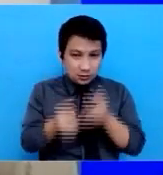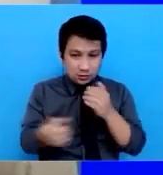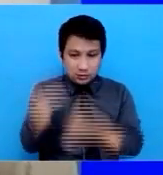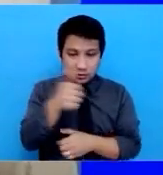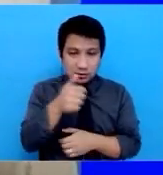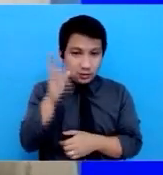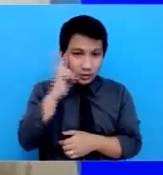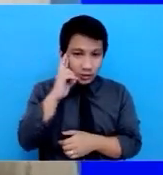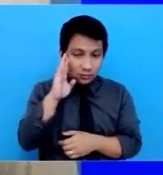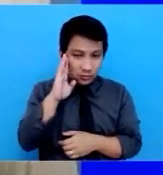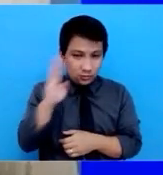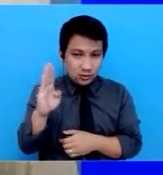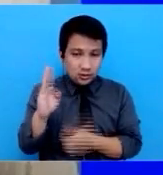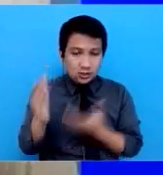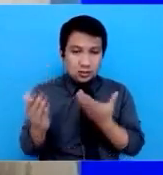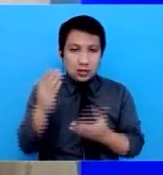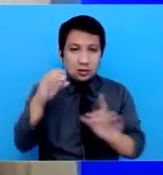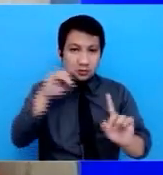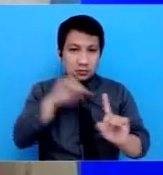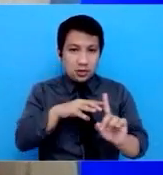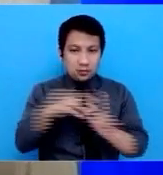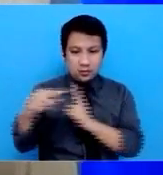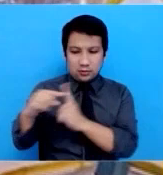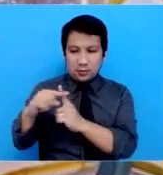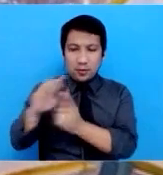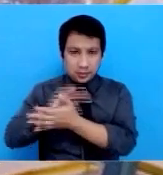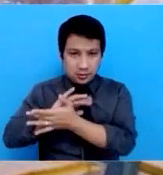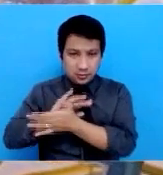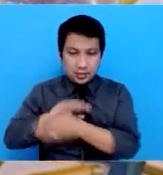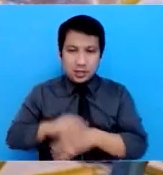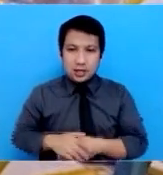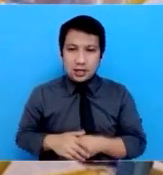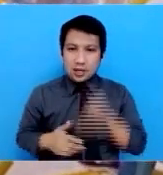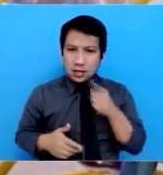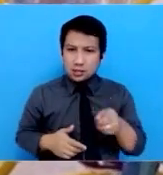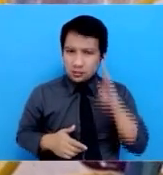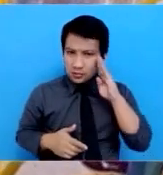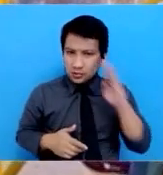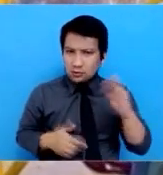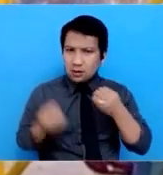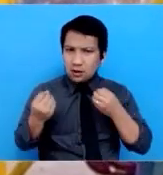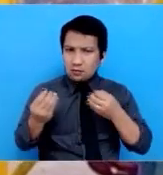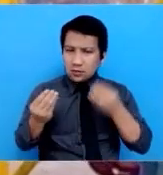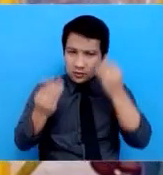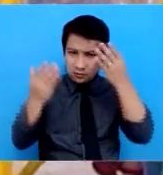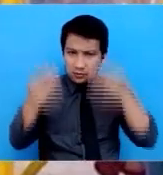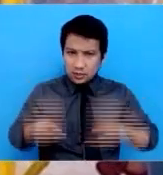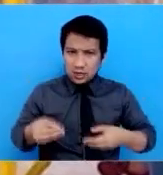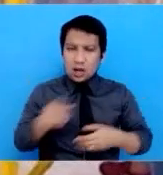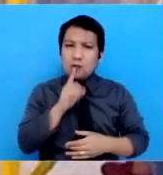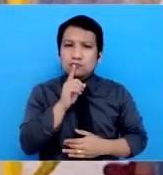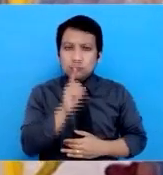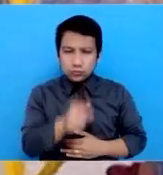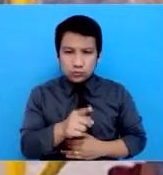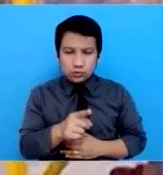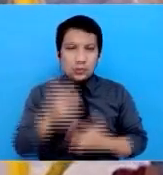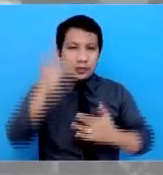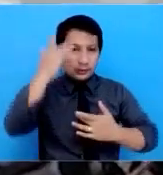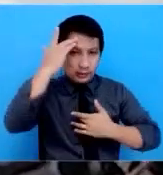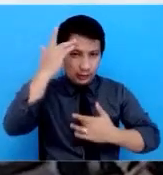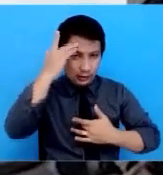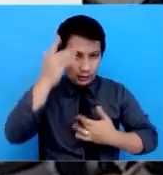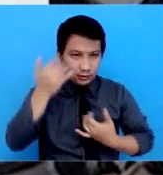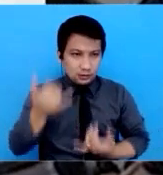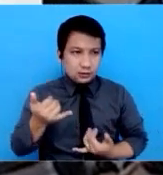Basilio matapos ma-expose sa isang COVID positive. Sabi ni Basilio, maraming guro na raw talaga ang nagkakasakit ngayon.